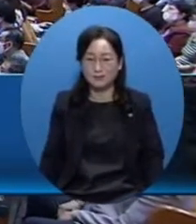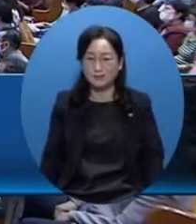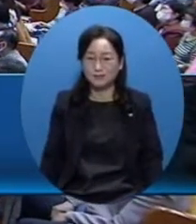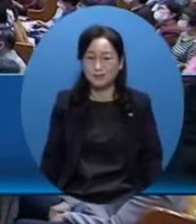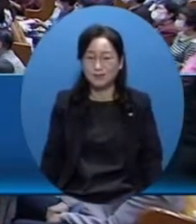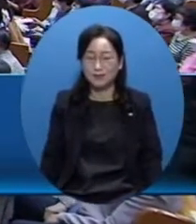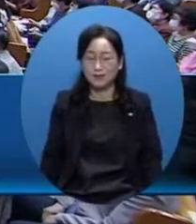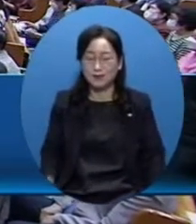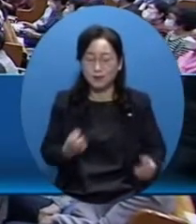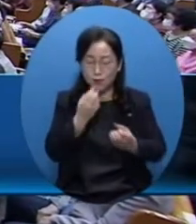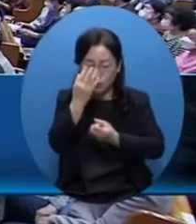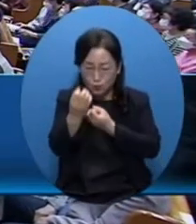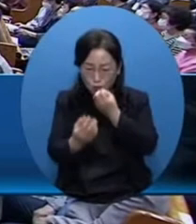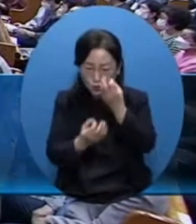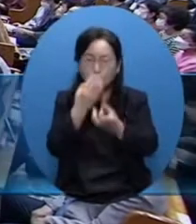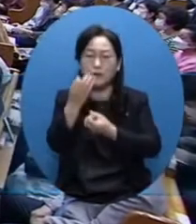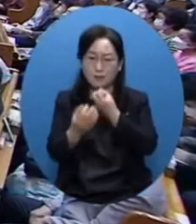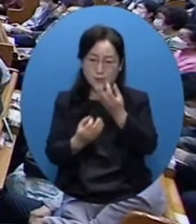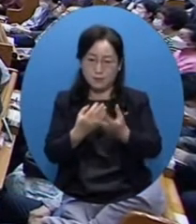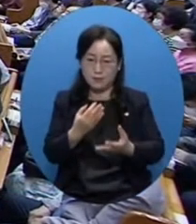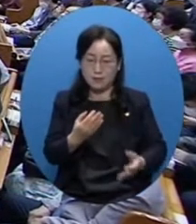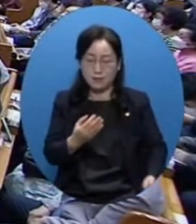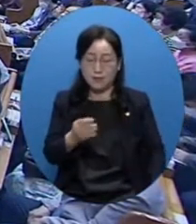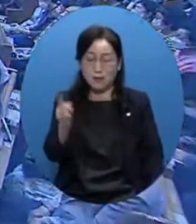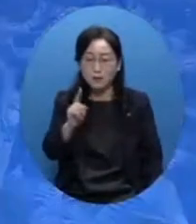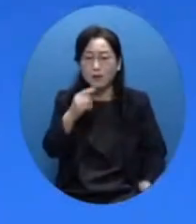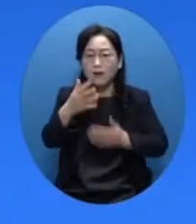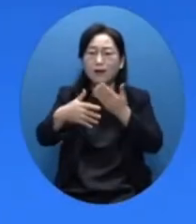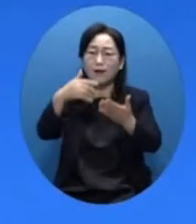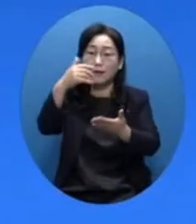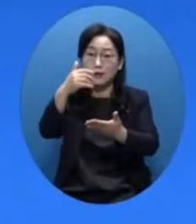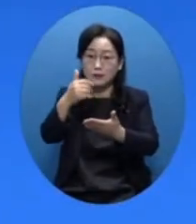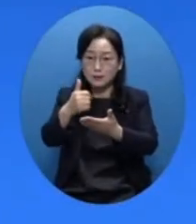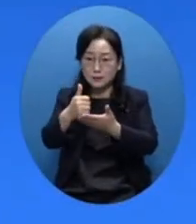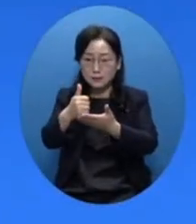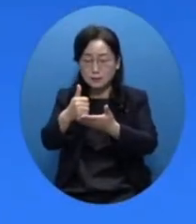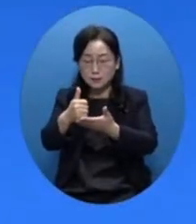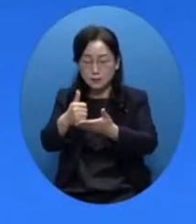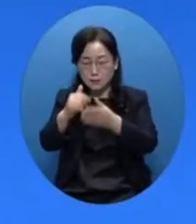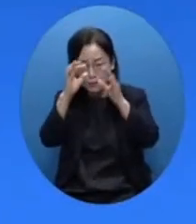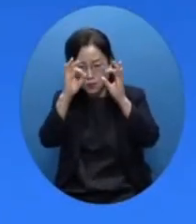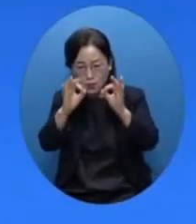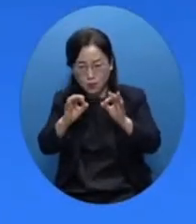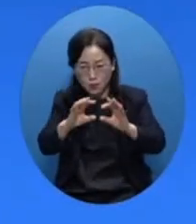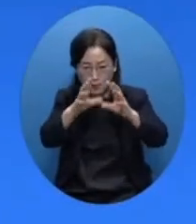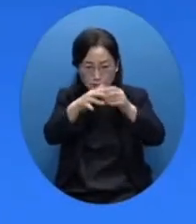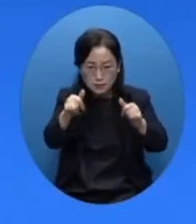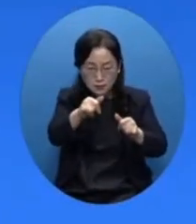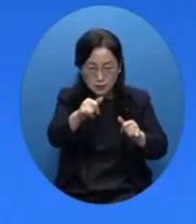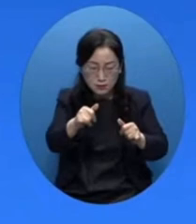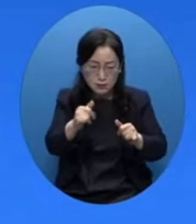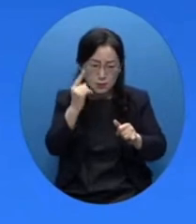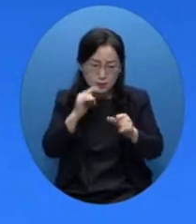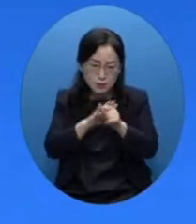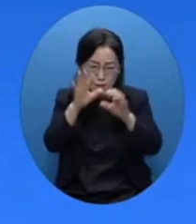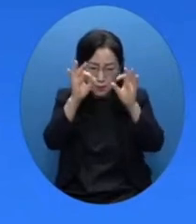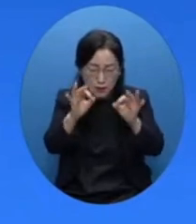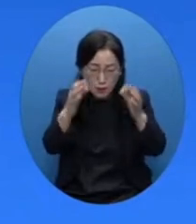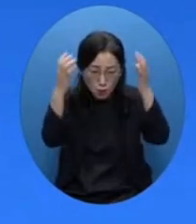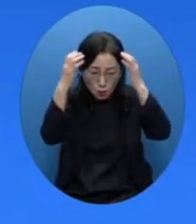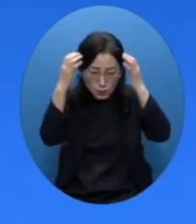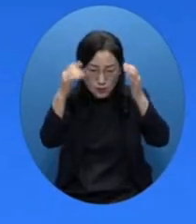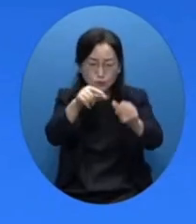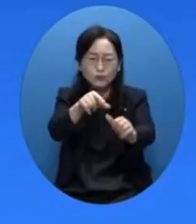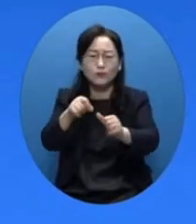고백했습니다 하나님께서는 할매 차들이 0 곰의 채 쓸 때에 그들을 긍휼히 보시고 구원해 주시는